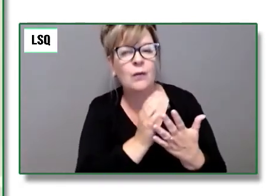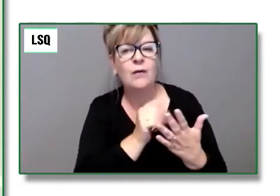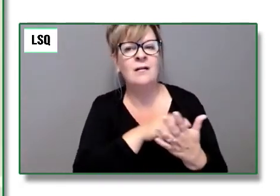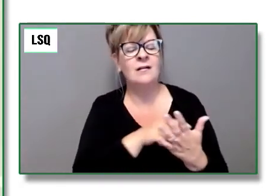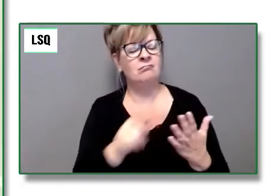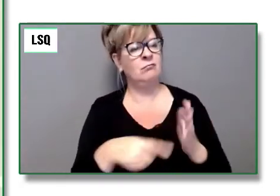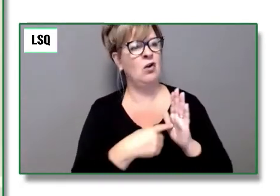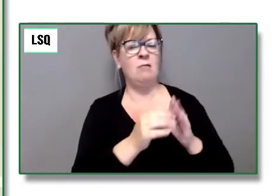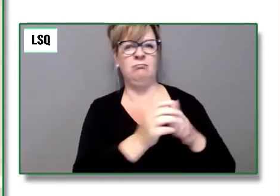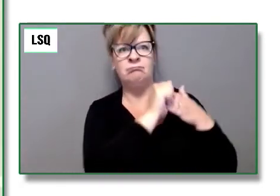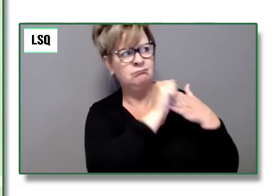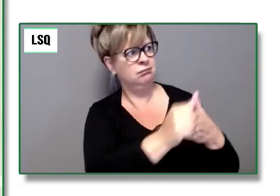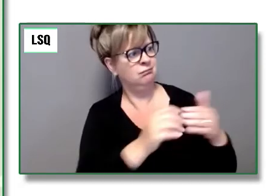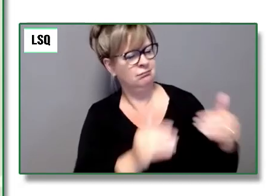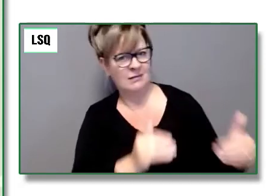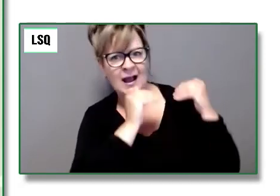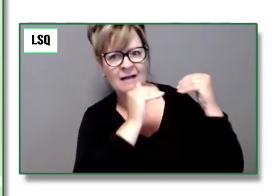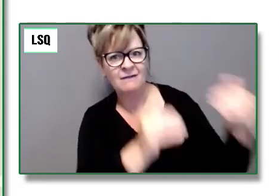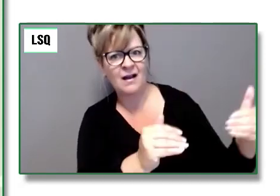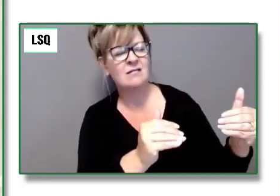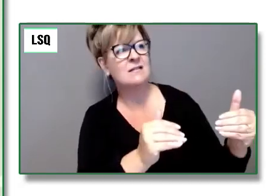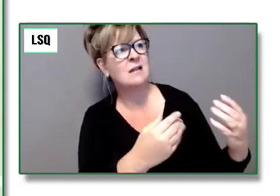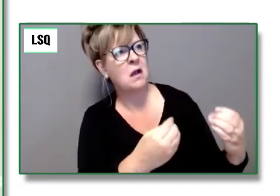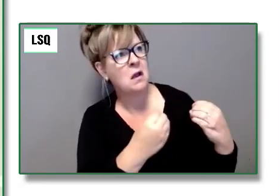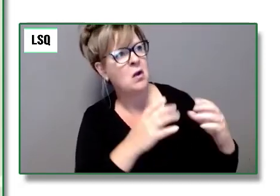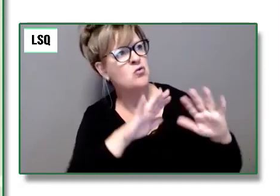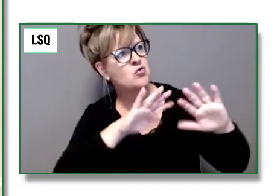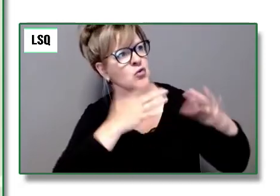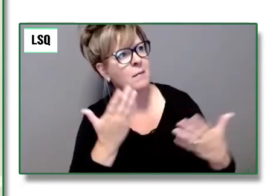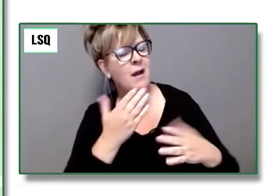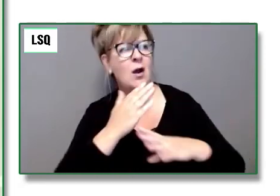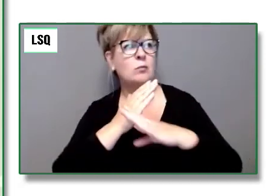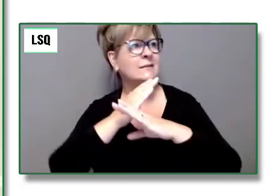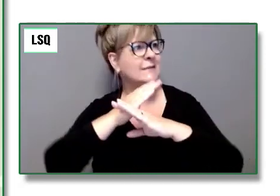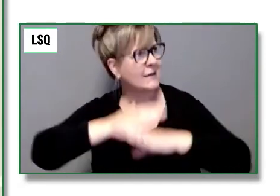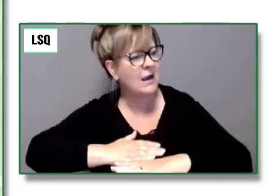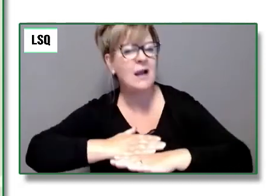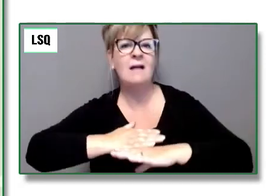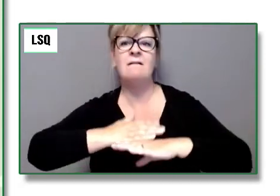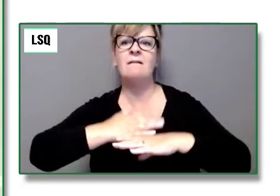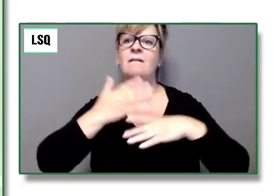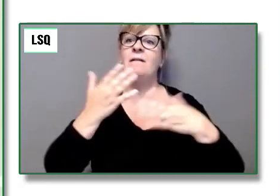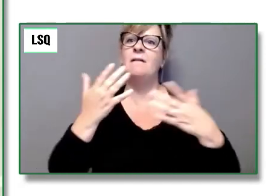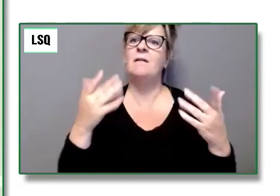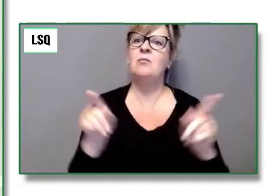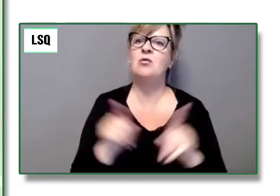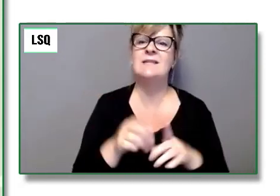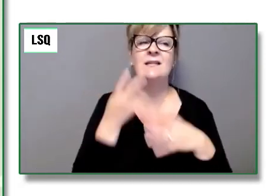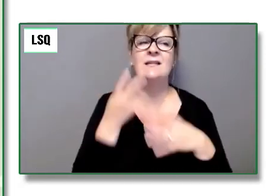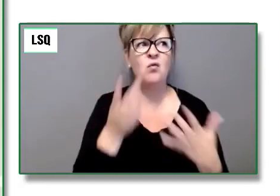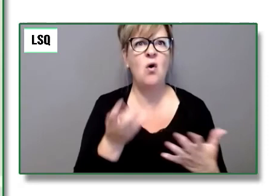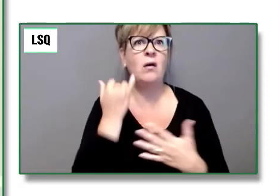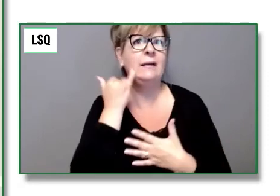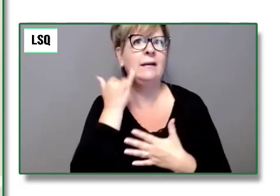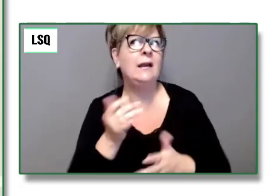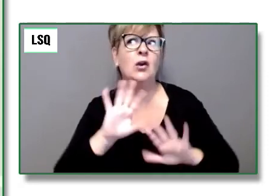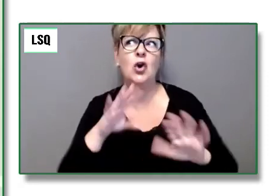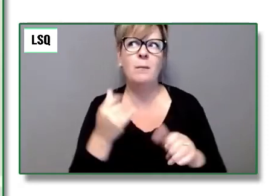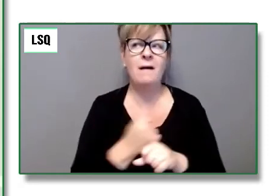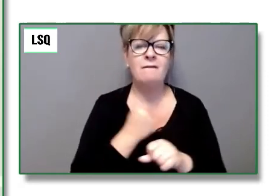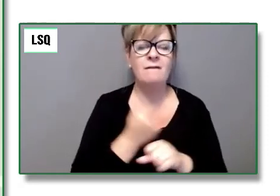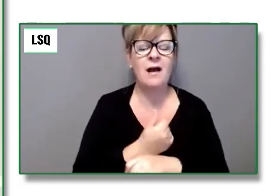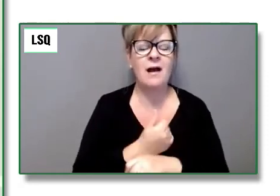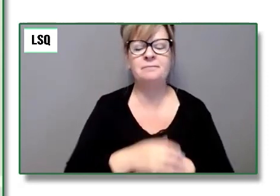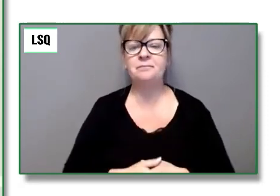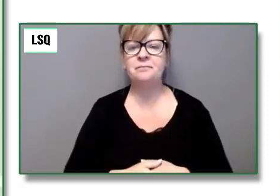qu'on peut faire et comment. Et je vous promets qu'au fur et à mesure qu'on travaille à continuer sur ces conversations et que l'on s'engage et